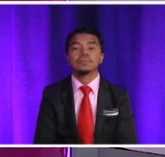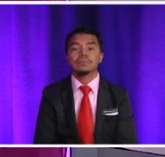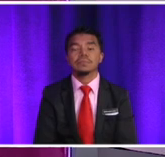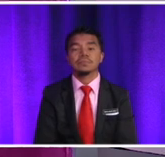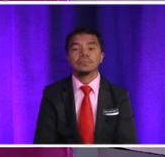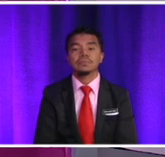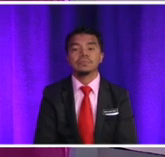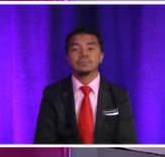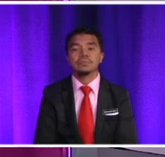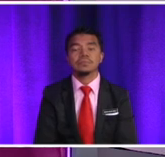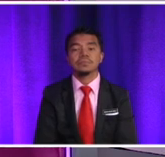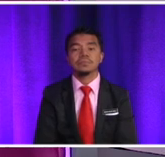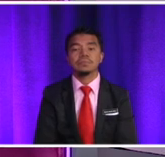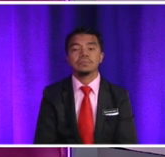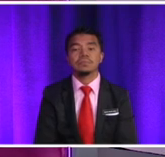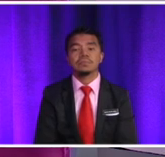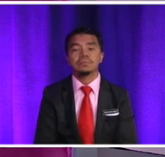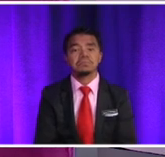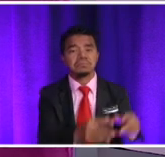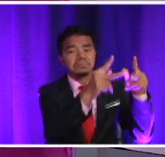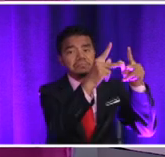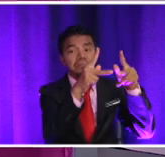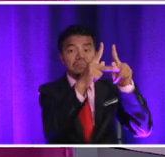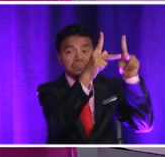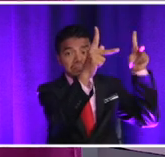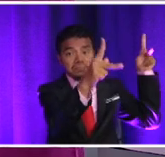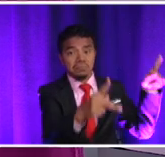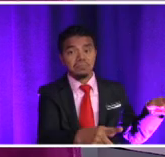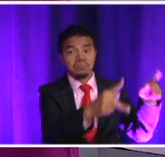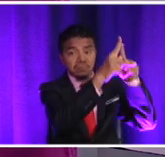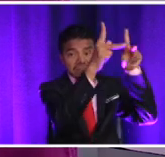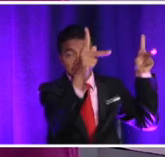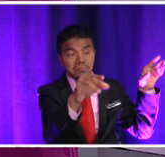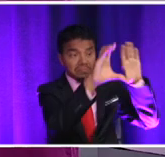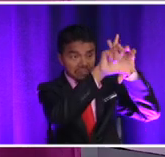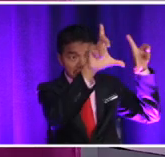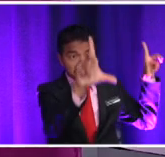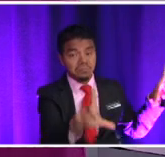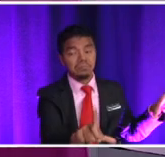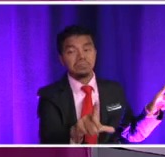tentang jadi dari segi Loji akan kita duduk